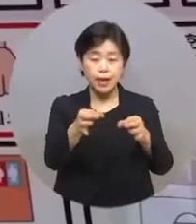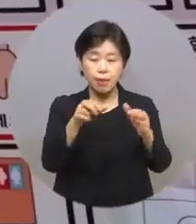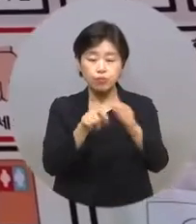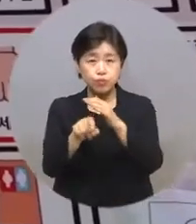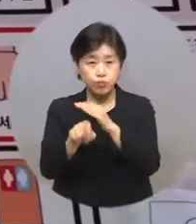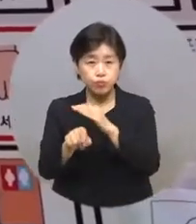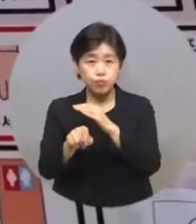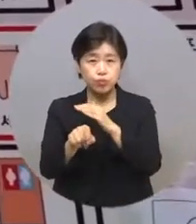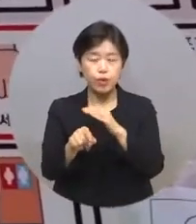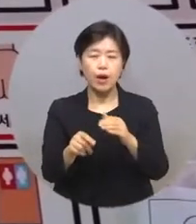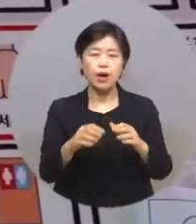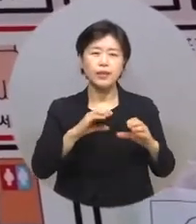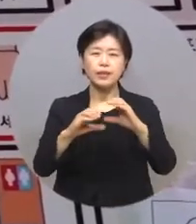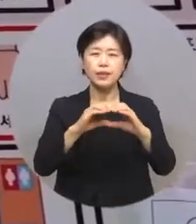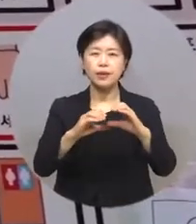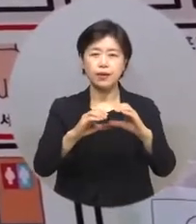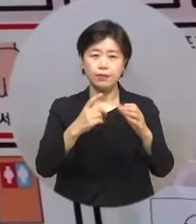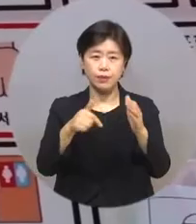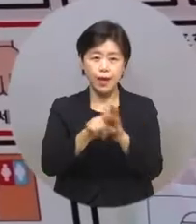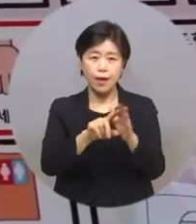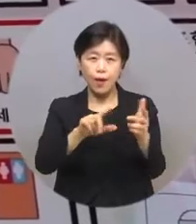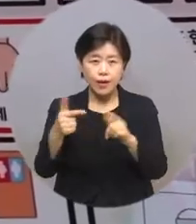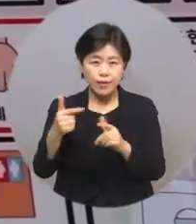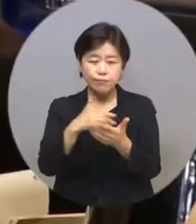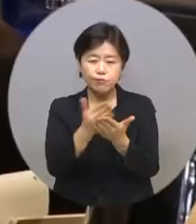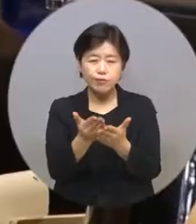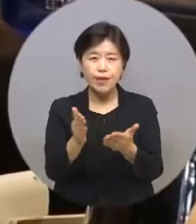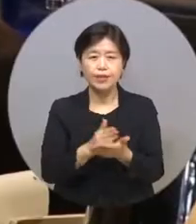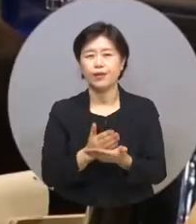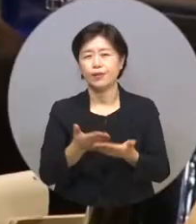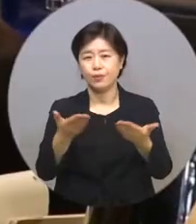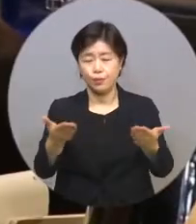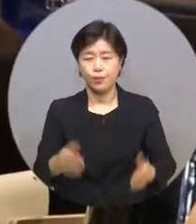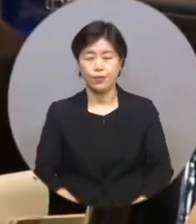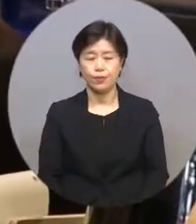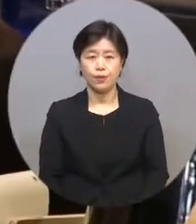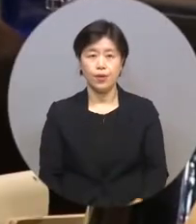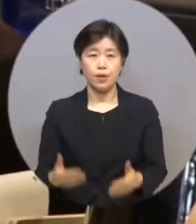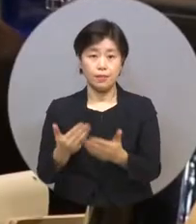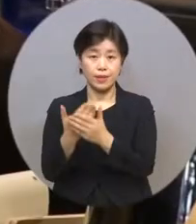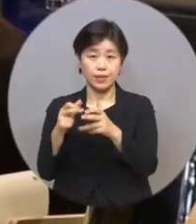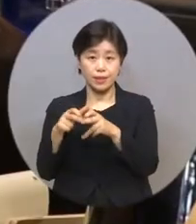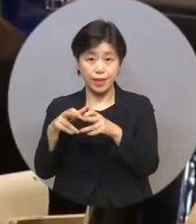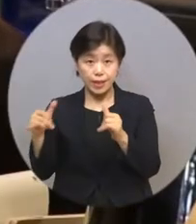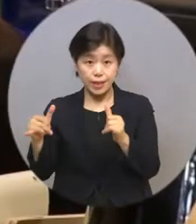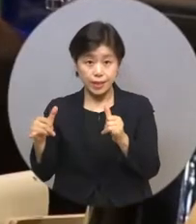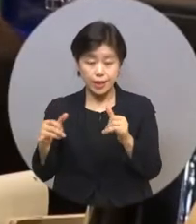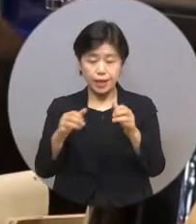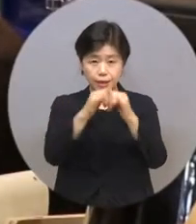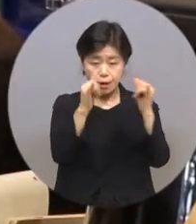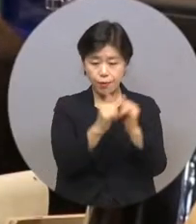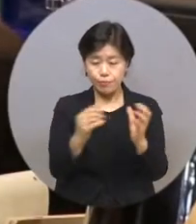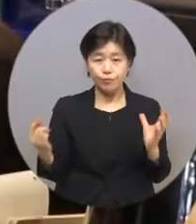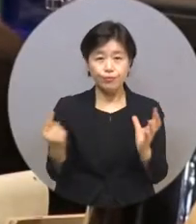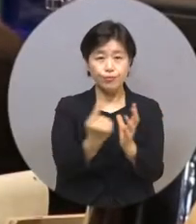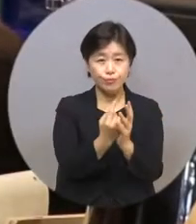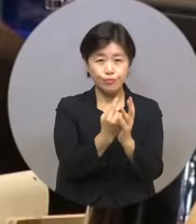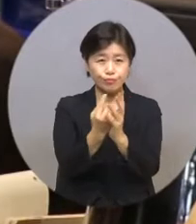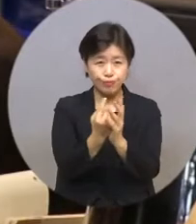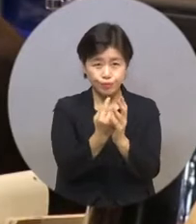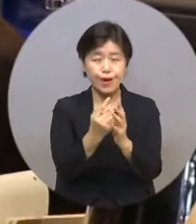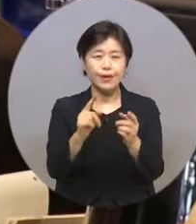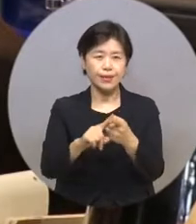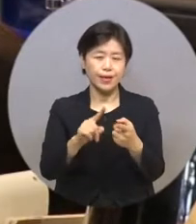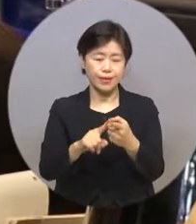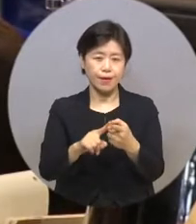팔지와 대체 보완 의사소통 판을 나눠주면서 발달장애인이 사회와 어울려 살아갈 수 있는 환경에 대해